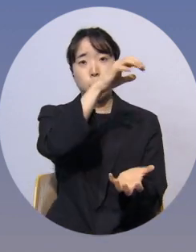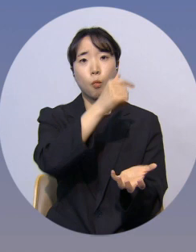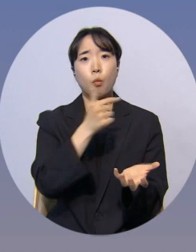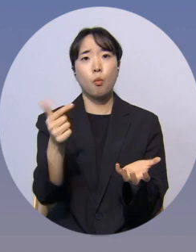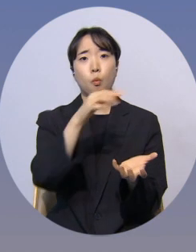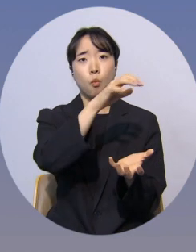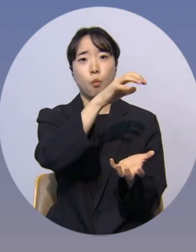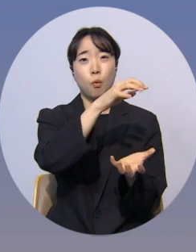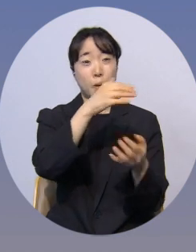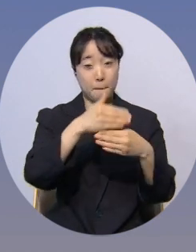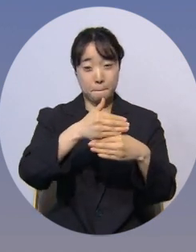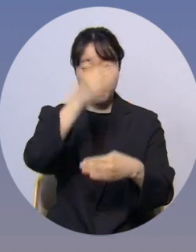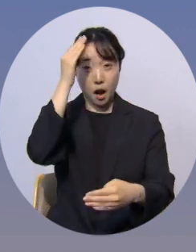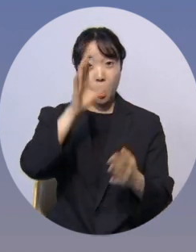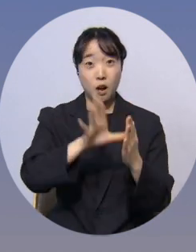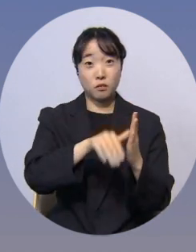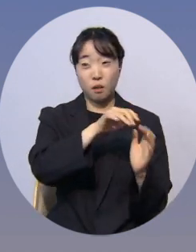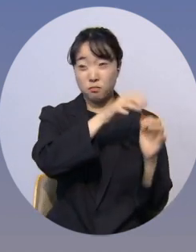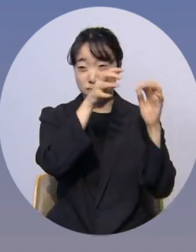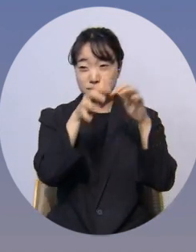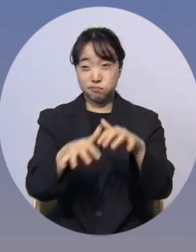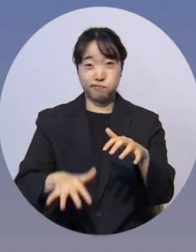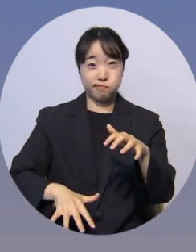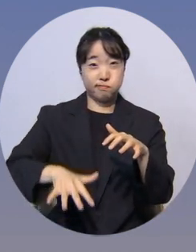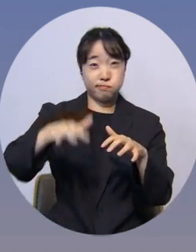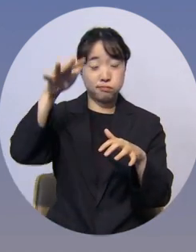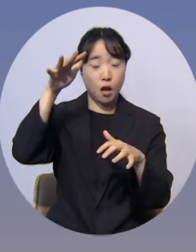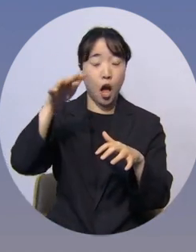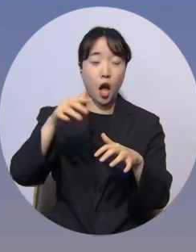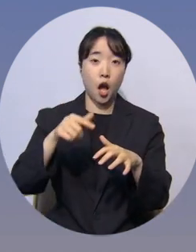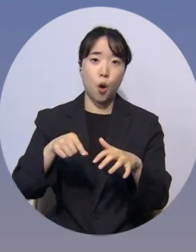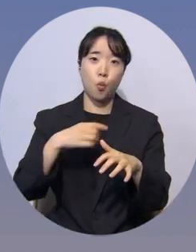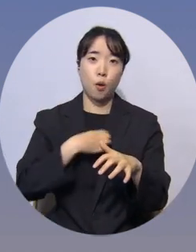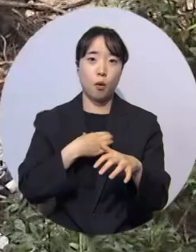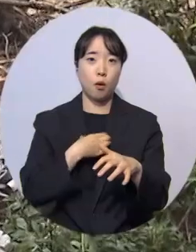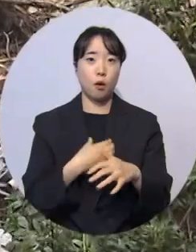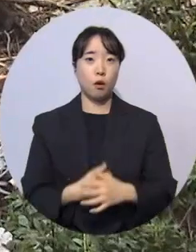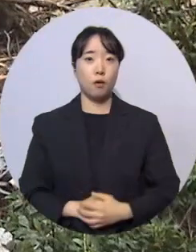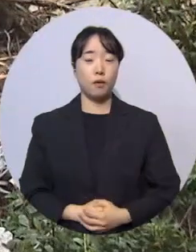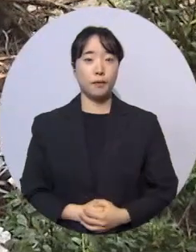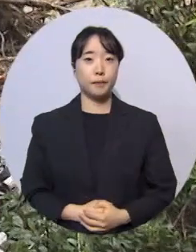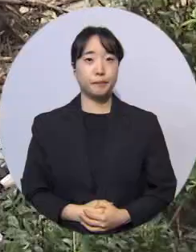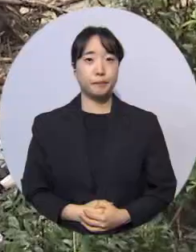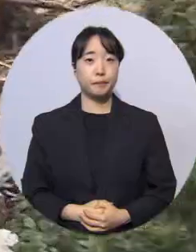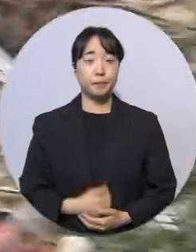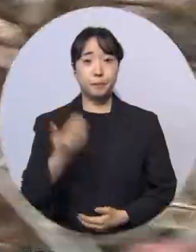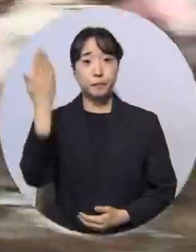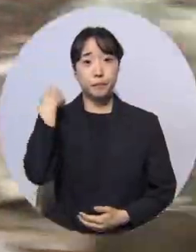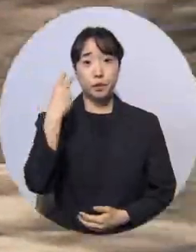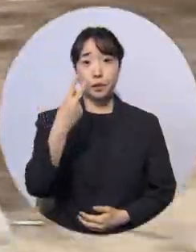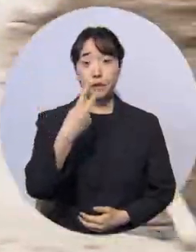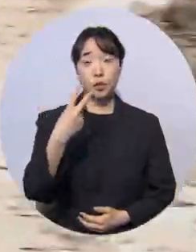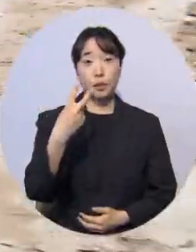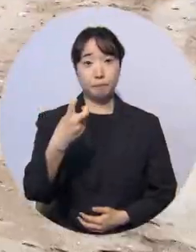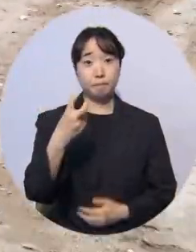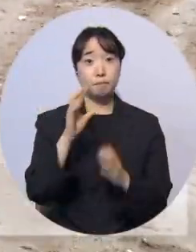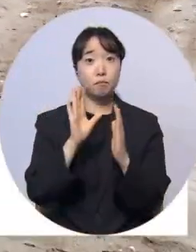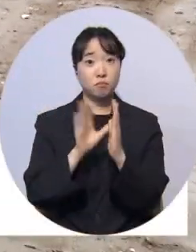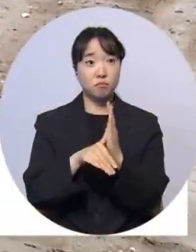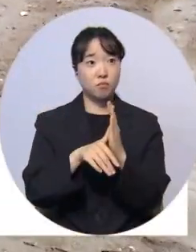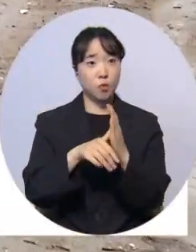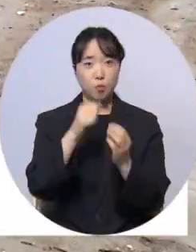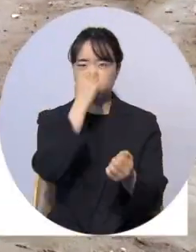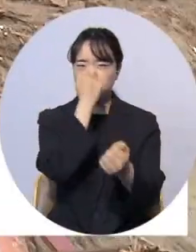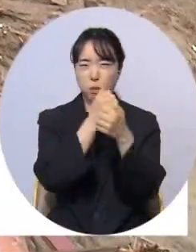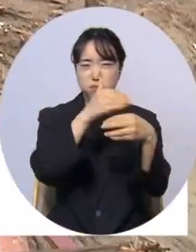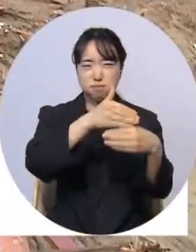황강댐 수문을 열면 연천 군남댐의 수위가 크게 오릅니다 지난 2020년 여름에는 북한의 황강댐 무단